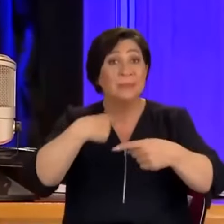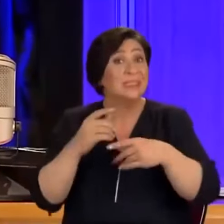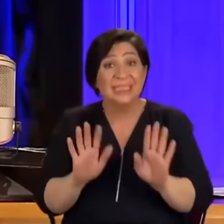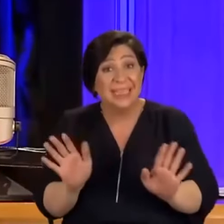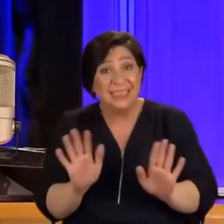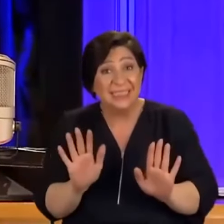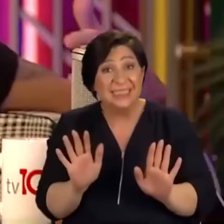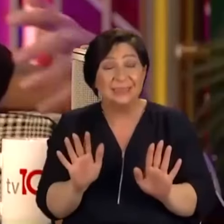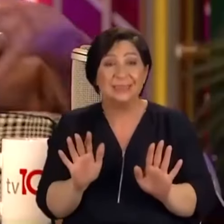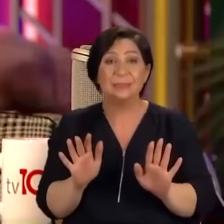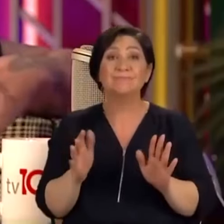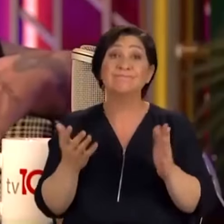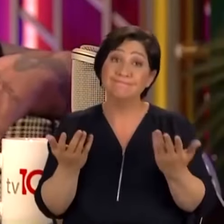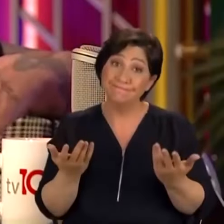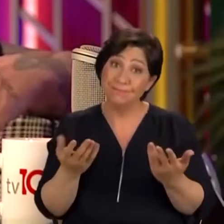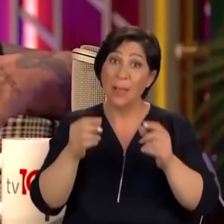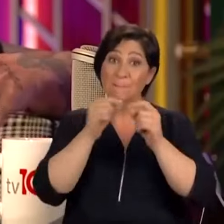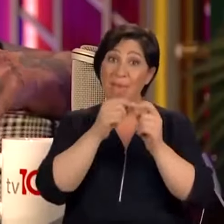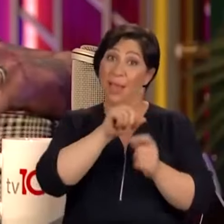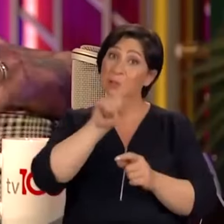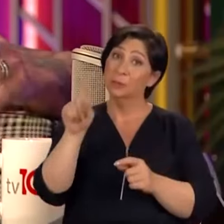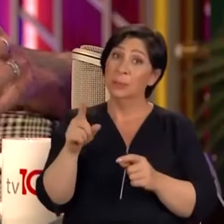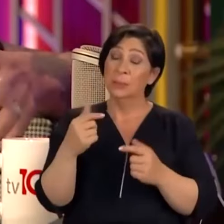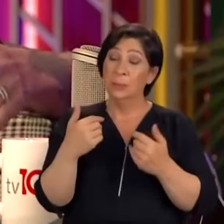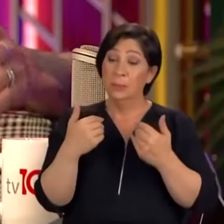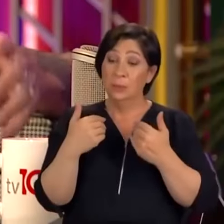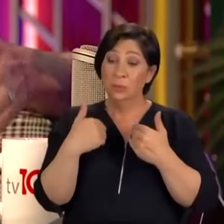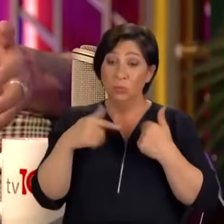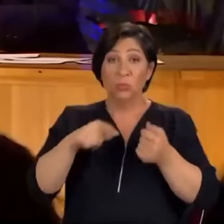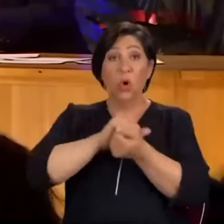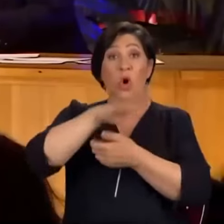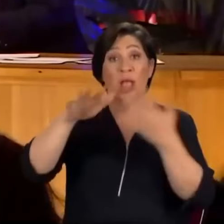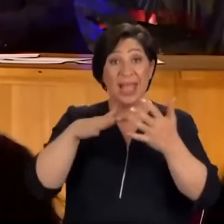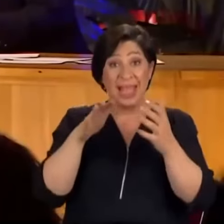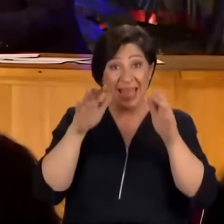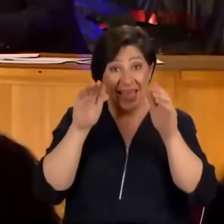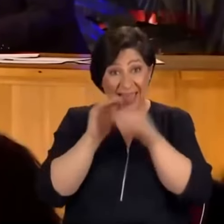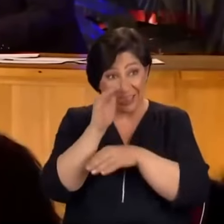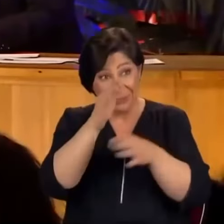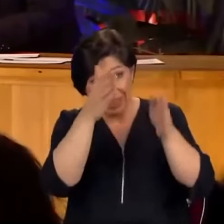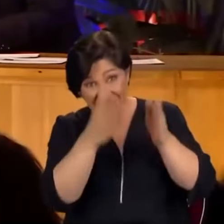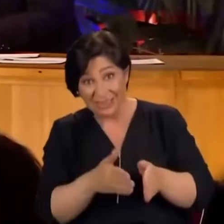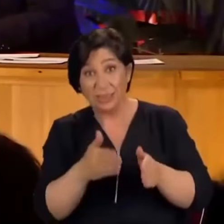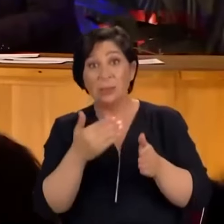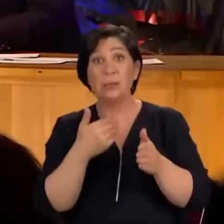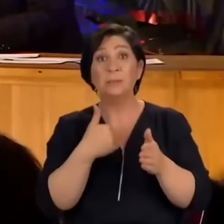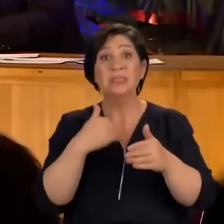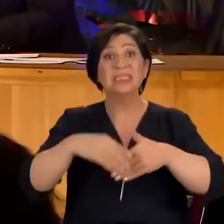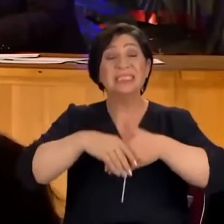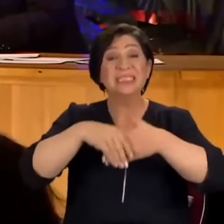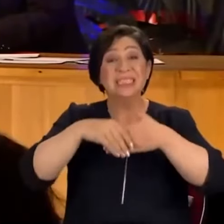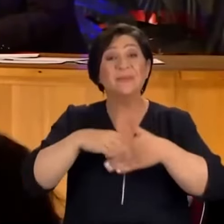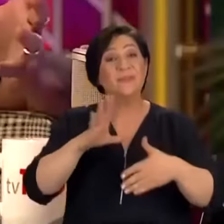diye zaten Eee eee Bu münakaşayı Yaşadığım kişiyle zaten biz bir